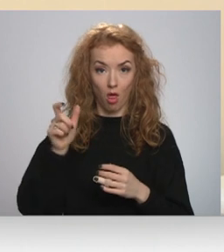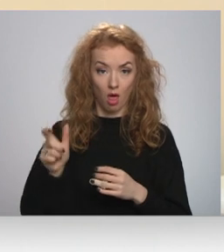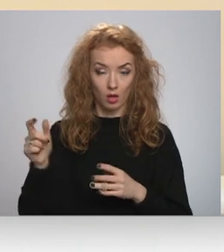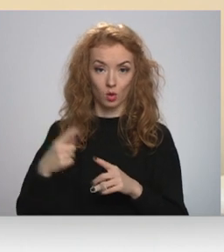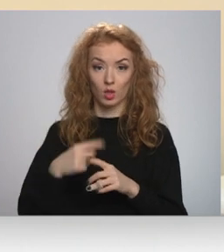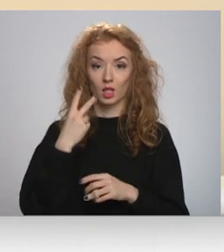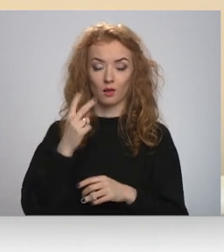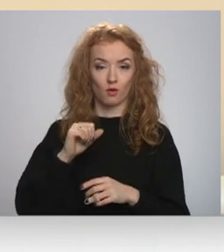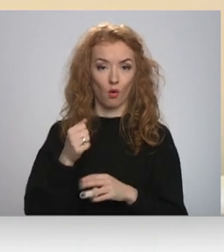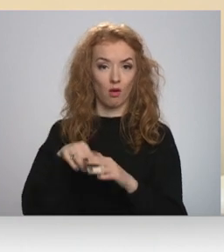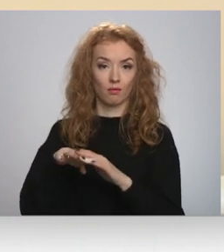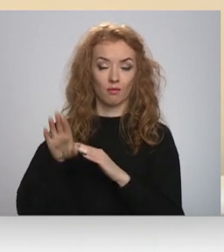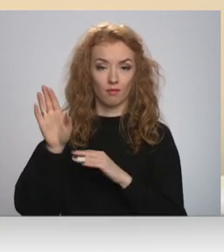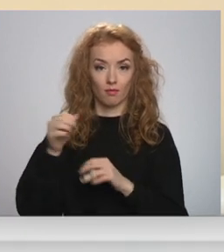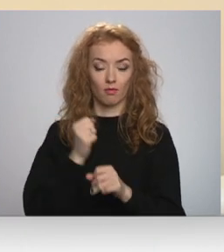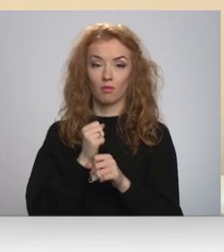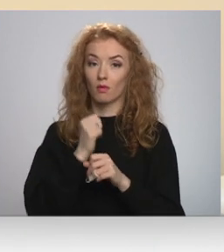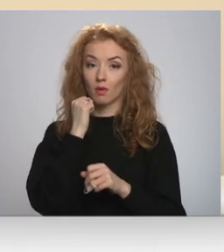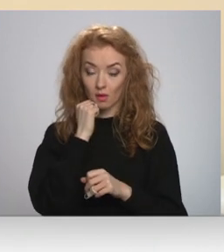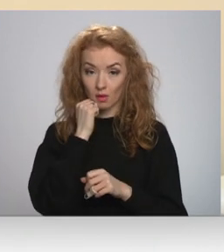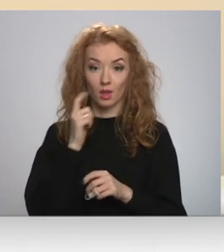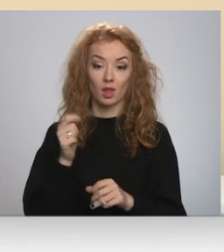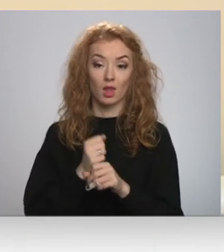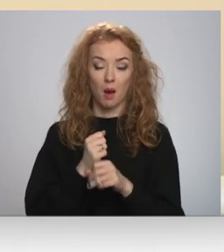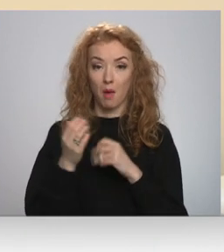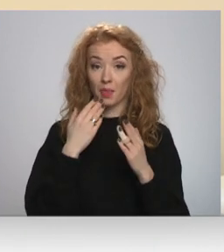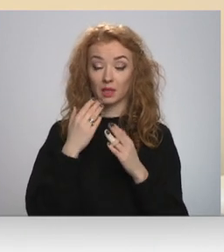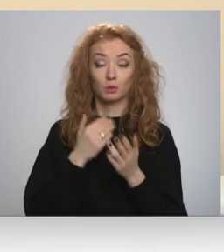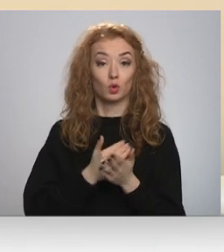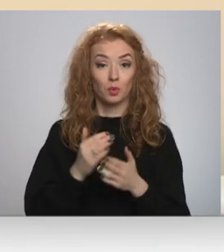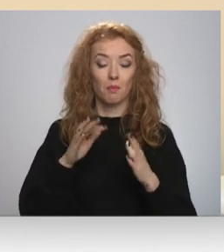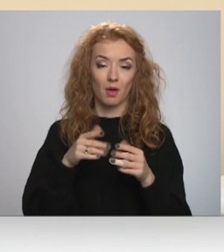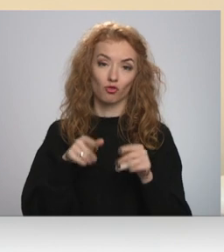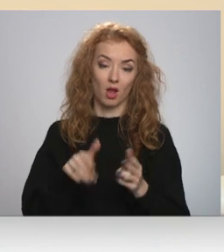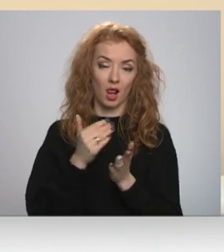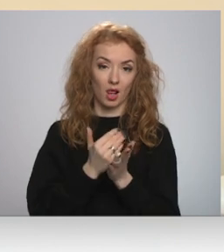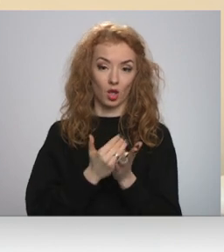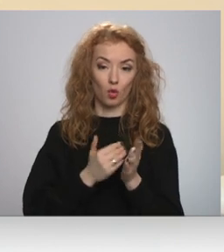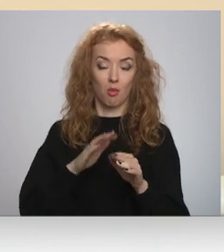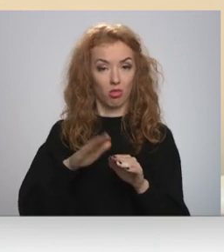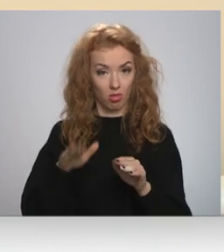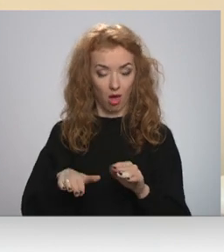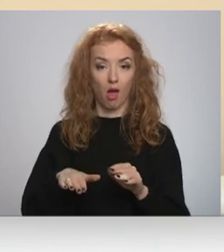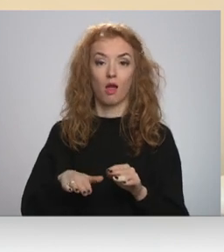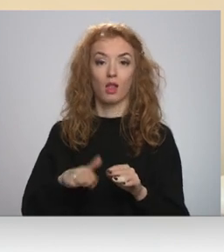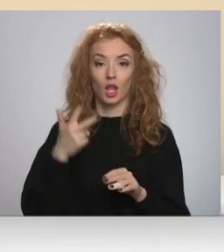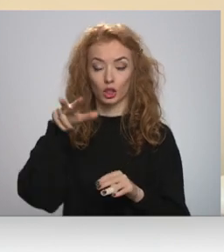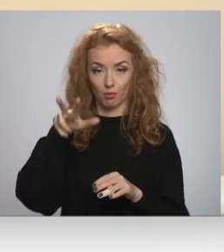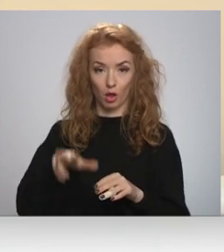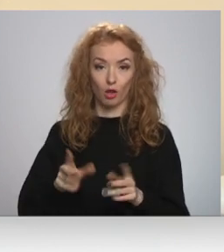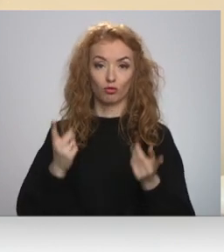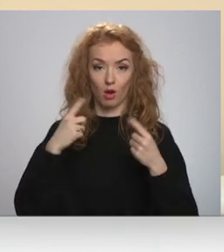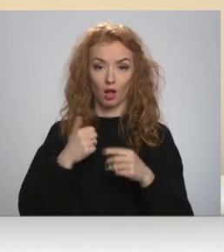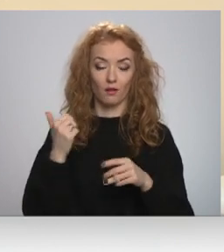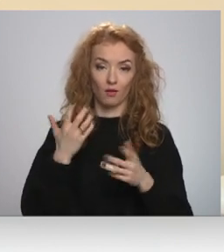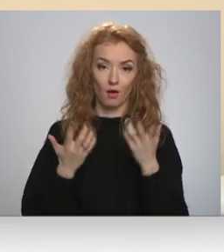divi kolēģi ir aizgājuši Tīkstāvē, kur it kā darba attiecības nav pārtraukuši, bet šajā likumiskajā kārtībā 3 mēnešu laikā